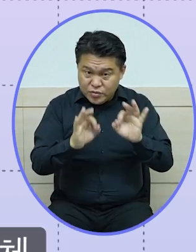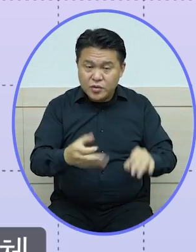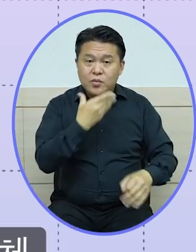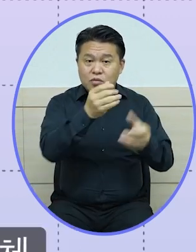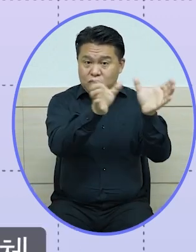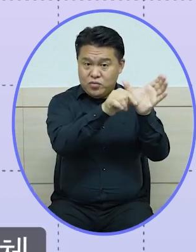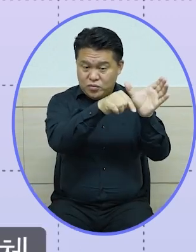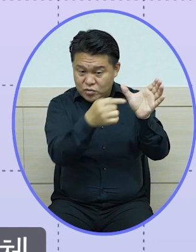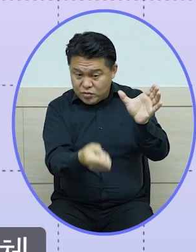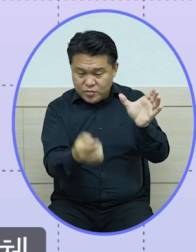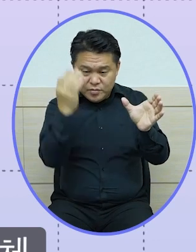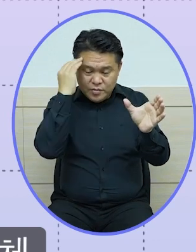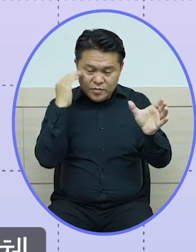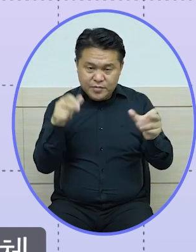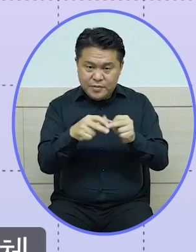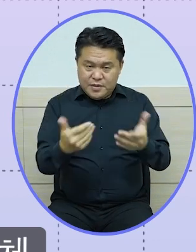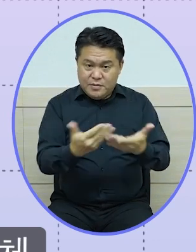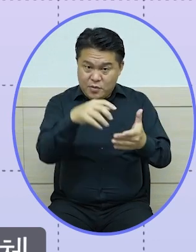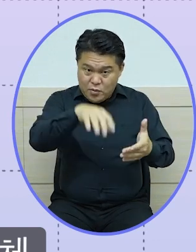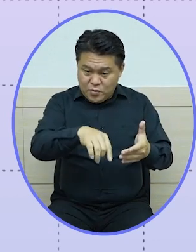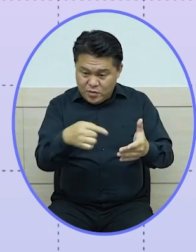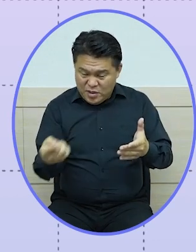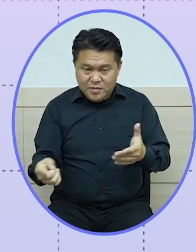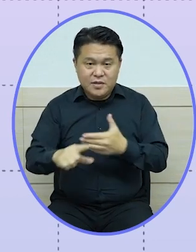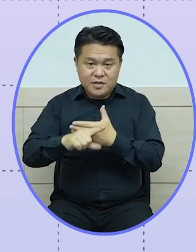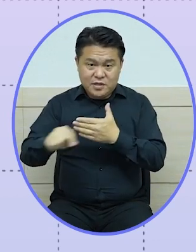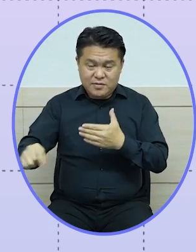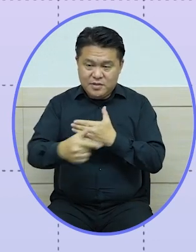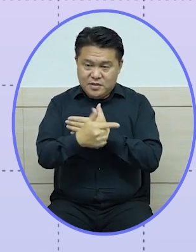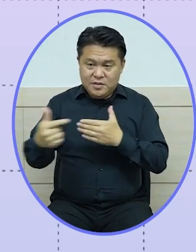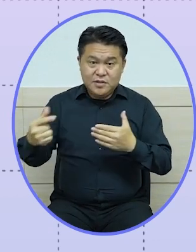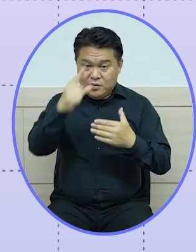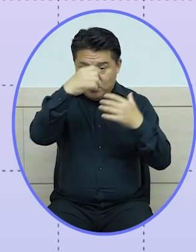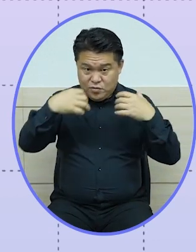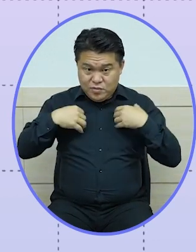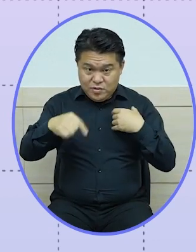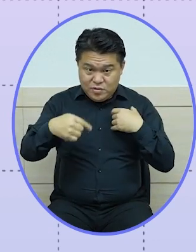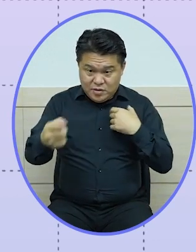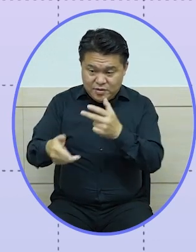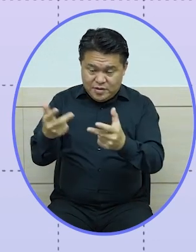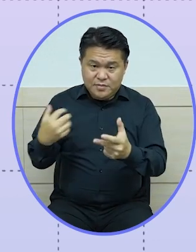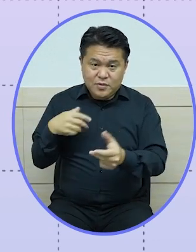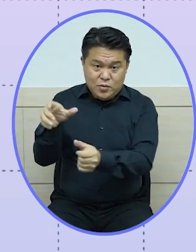보건복지부, 한국장애인개발원, 광역자치단체, 사업수행기관으로 구분하고 있습니다.